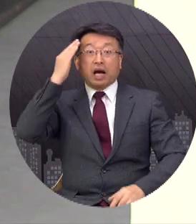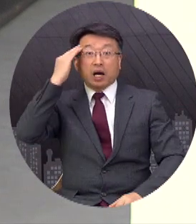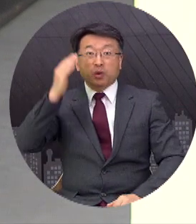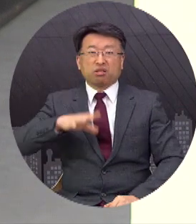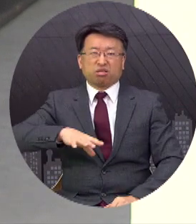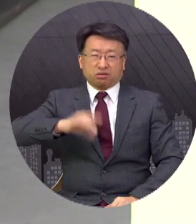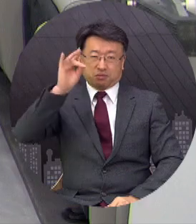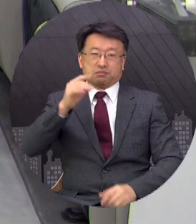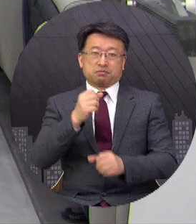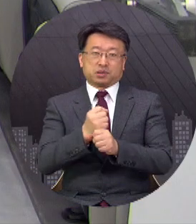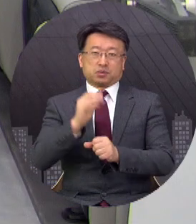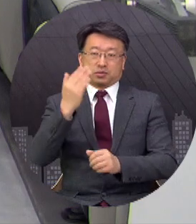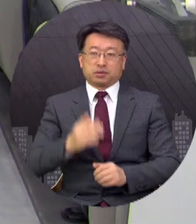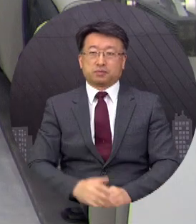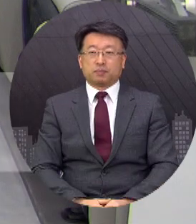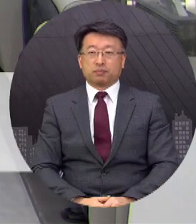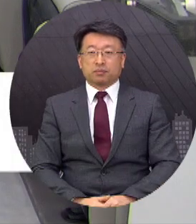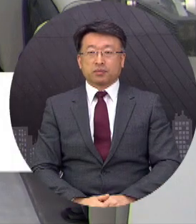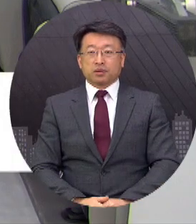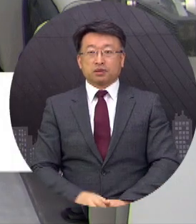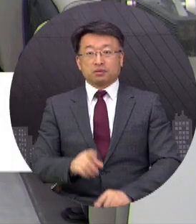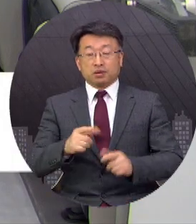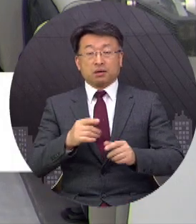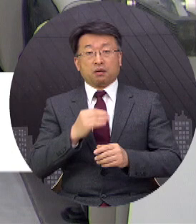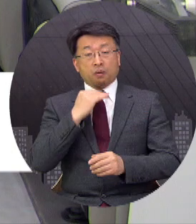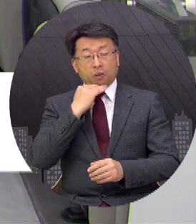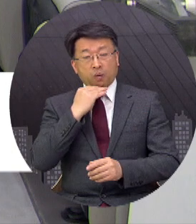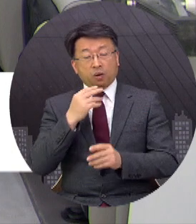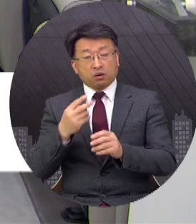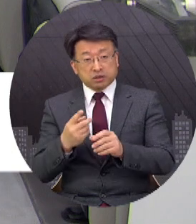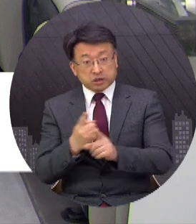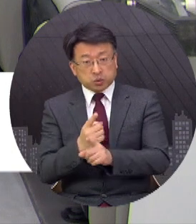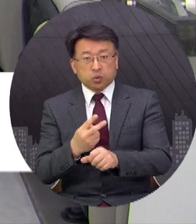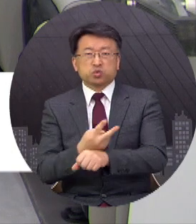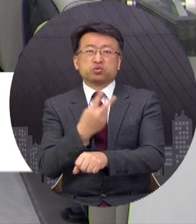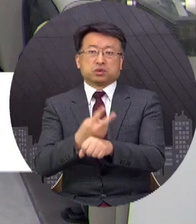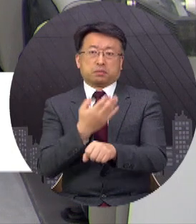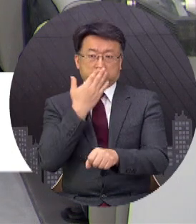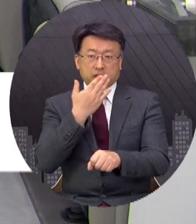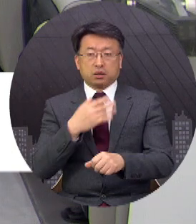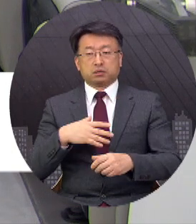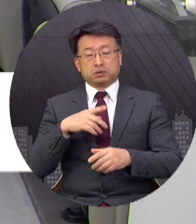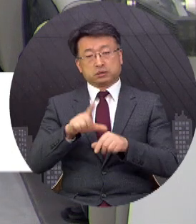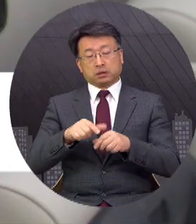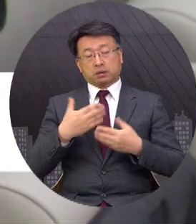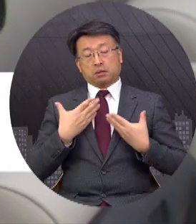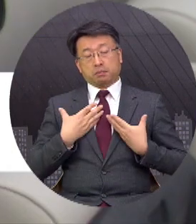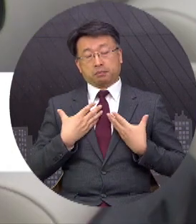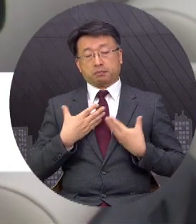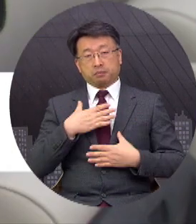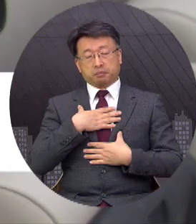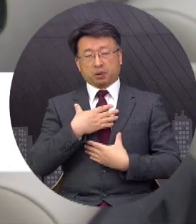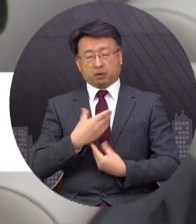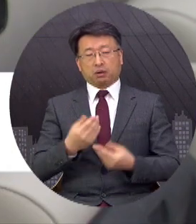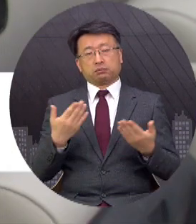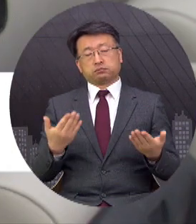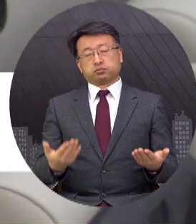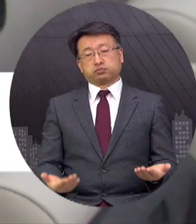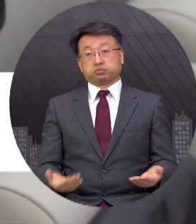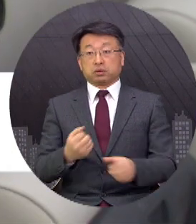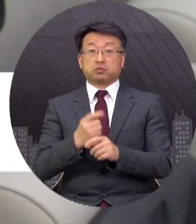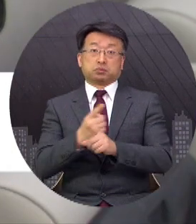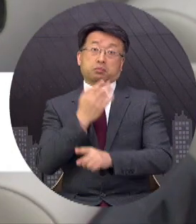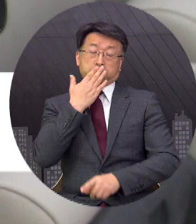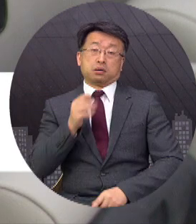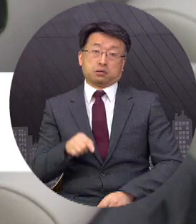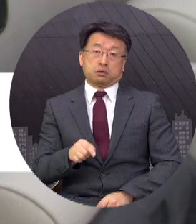들어왔기 때문입니다. 치료 시간이 최소 2시간 정도 걸리는데 그 시간 동안 편안하게 그 환자분이 치료를 받을 수 있는 장점이